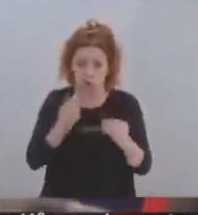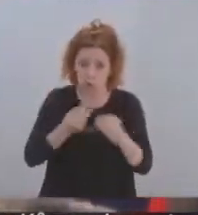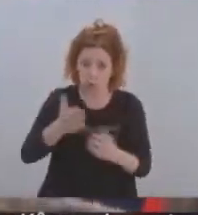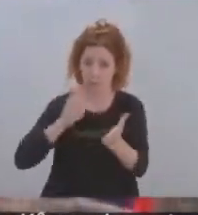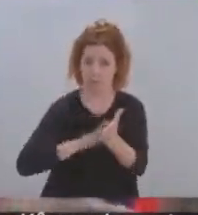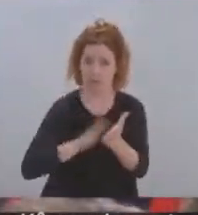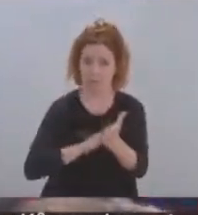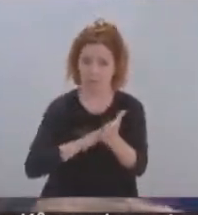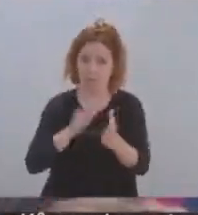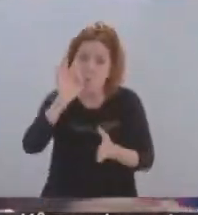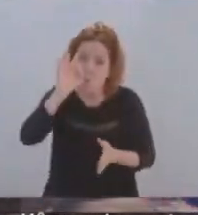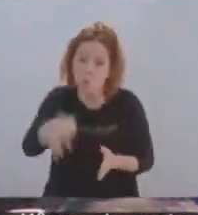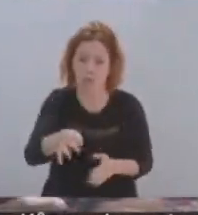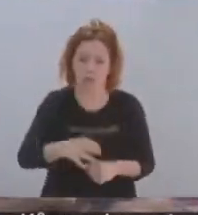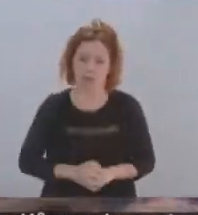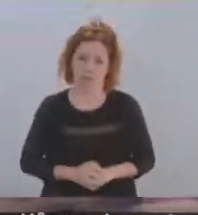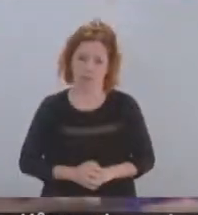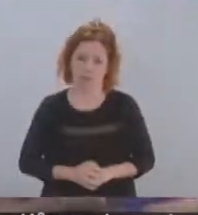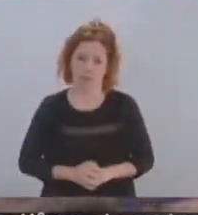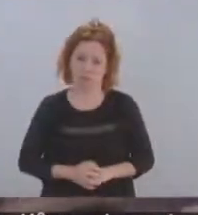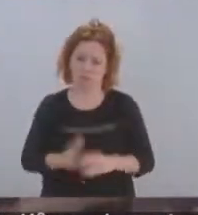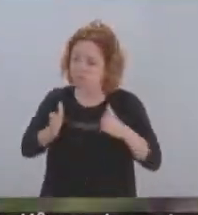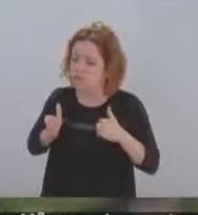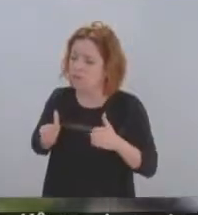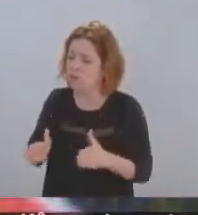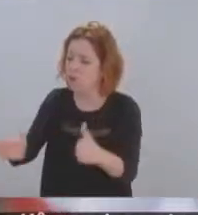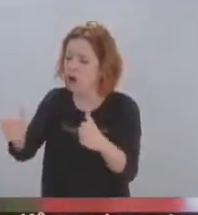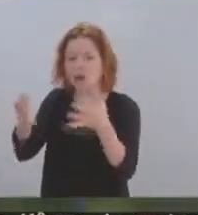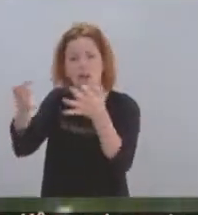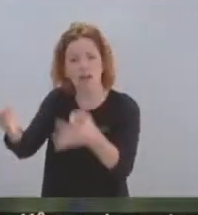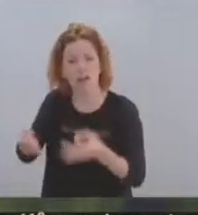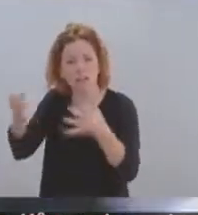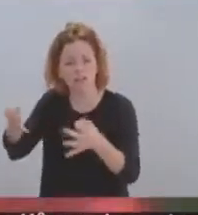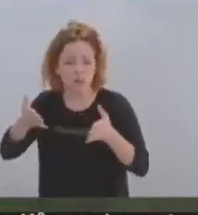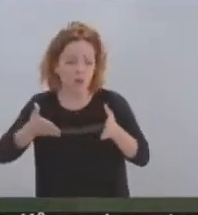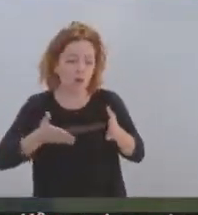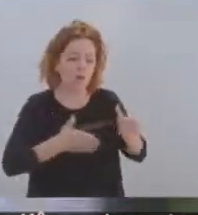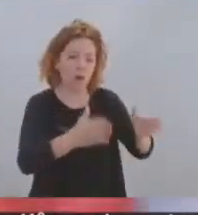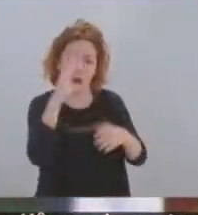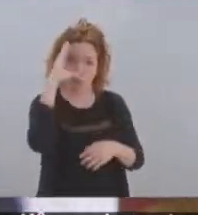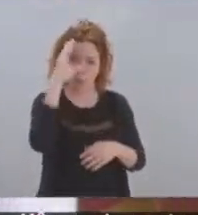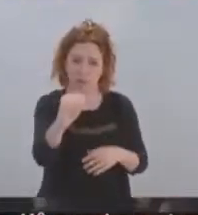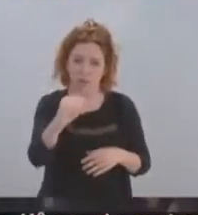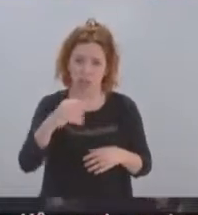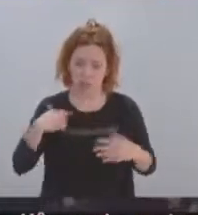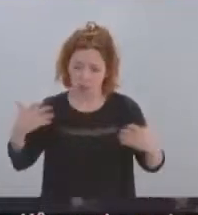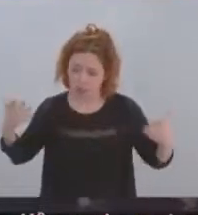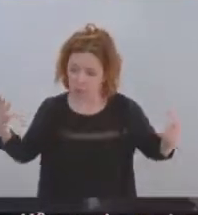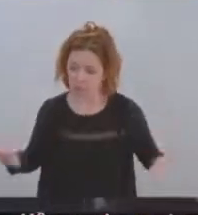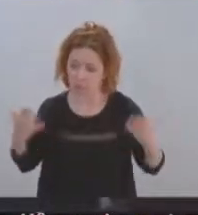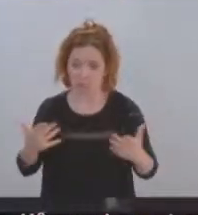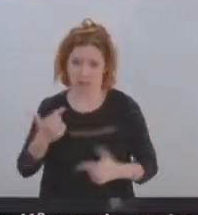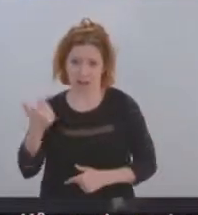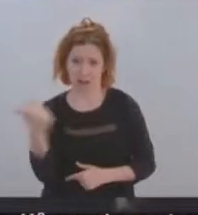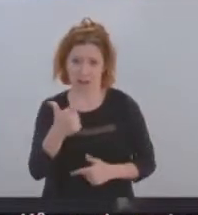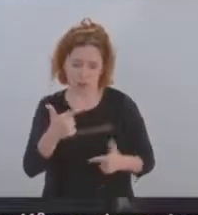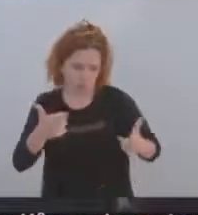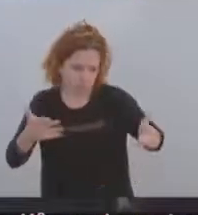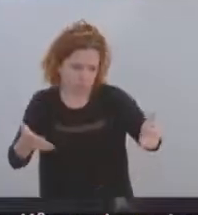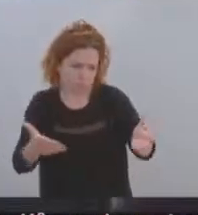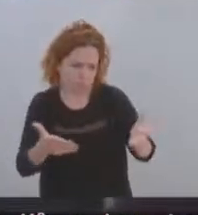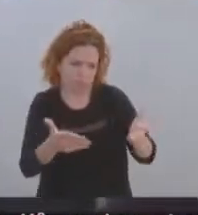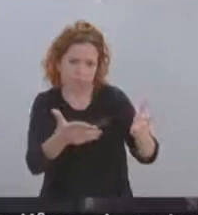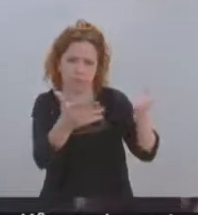oui, ces enseignements seront privilégiés pour une fois sous notre